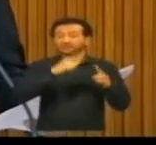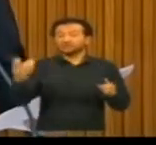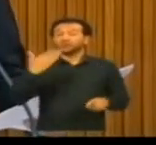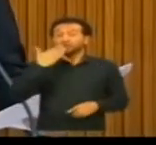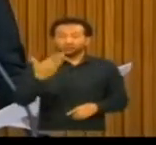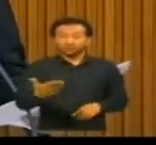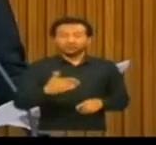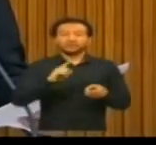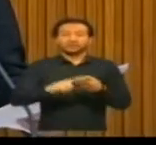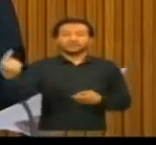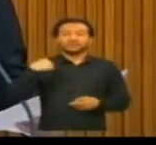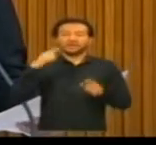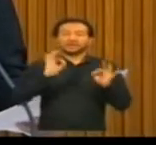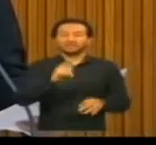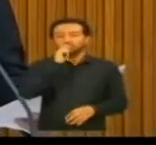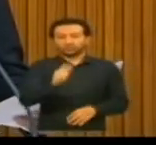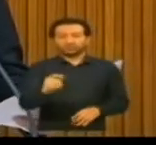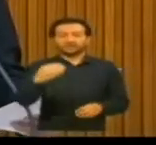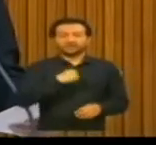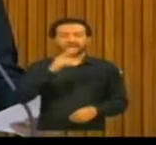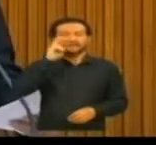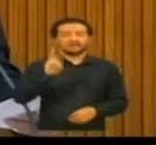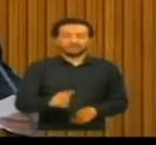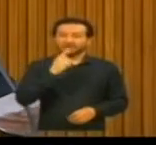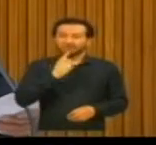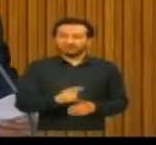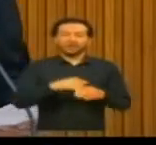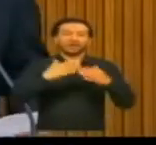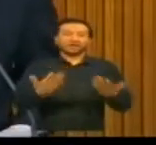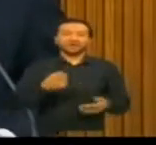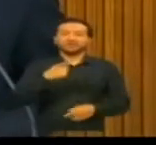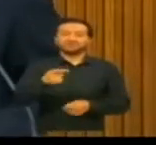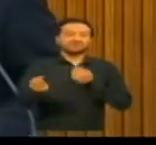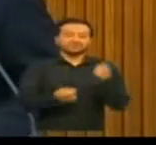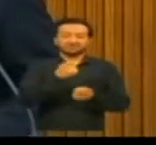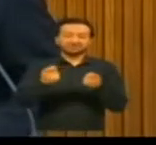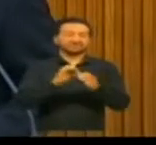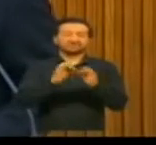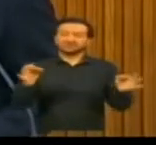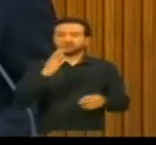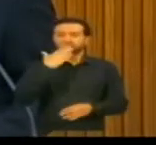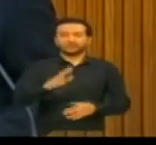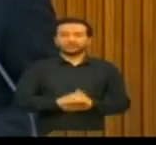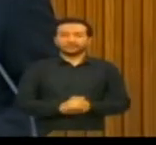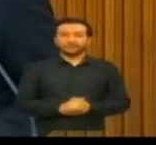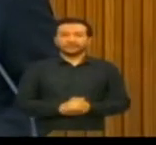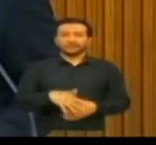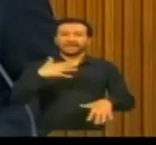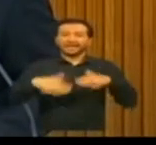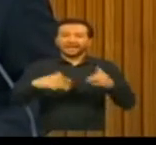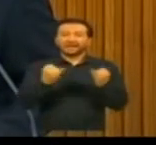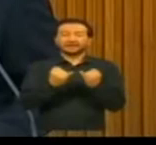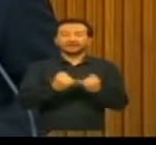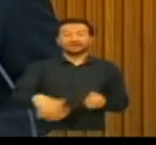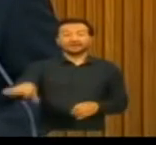söylüyoruz. Bize hep söz veriliyor, yeminler ediliyor. Ancak uygulama maalesef yok. Sevgili engelli